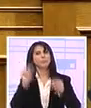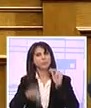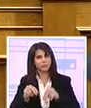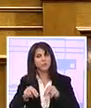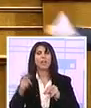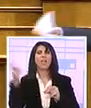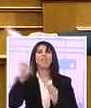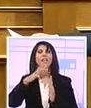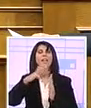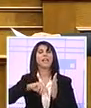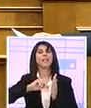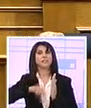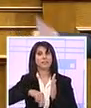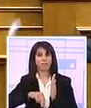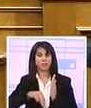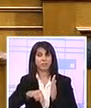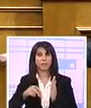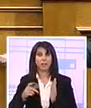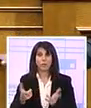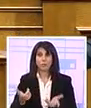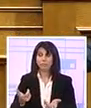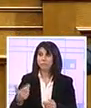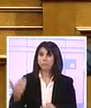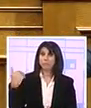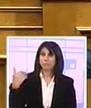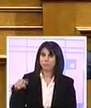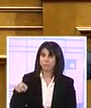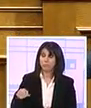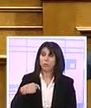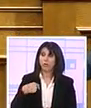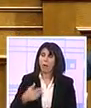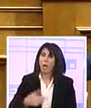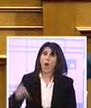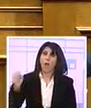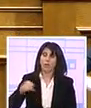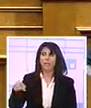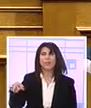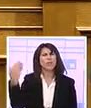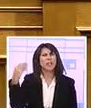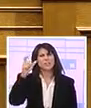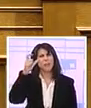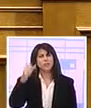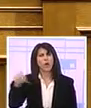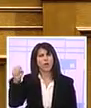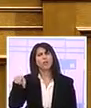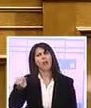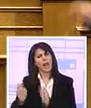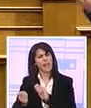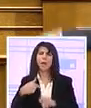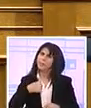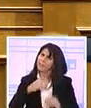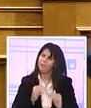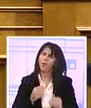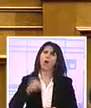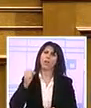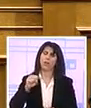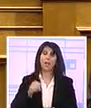το οποίο ξορκίζαμε από κοινού με τον κύριο Σαμαρά, εμείς συνεχίζουμε να το ξορκίζουμε, η οποία θα κληθεί να ψηφίσει